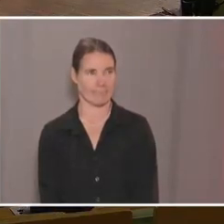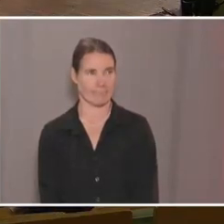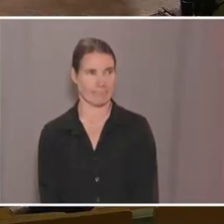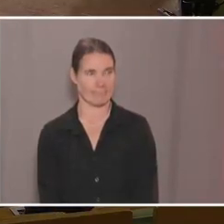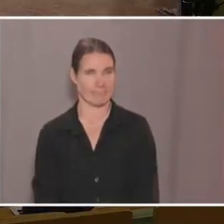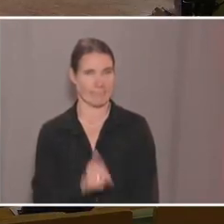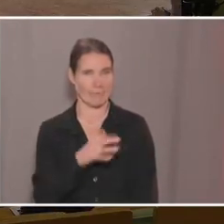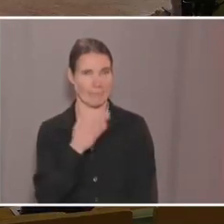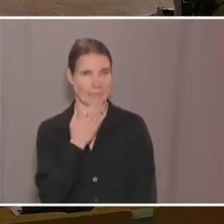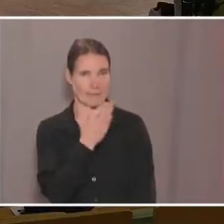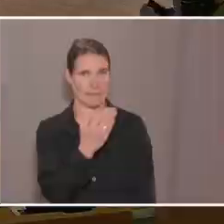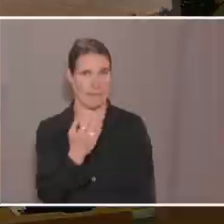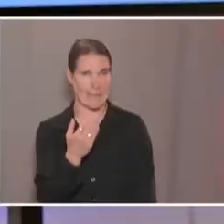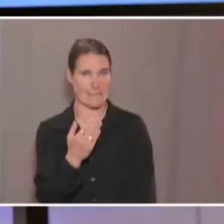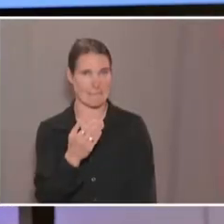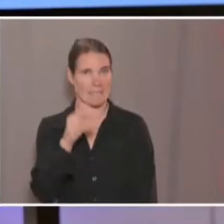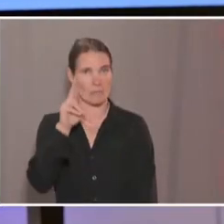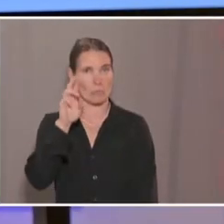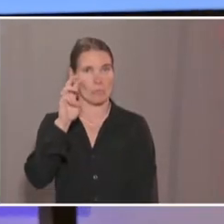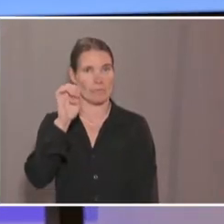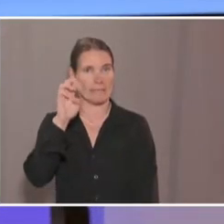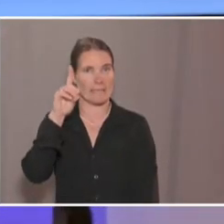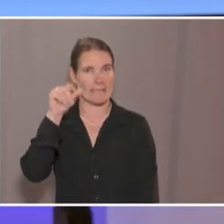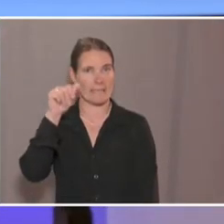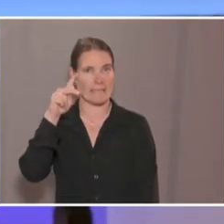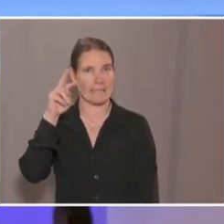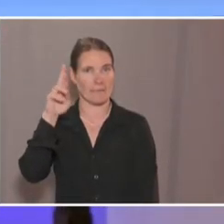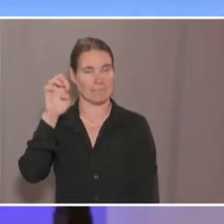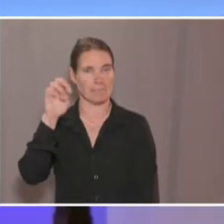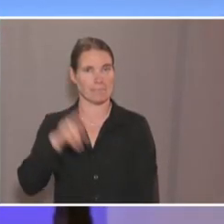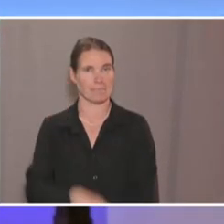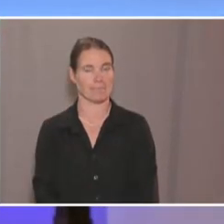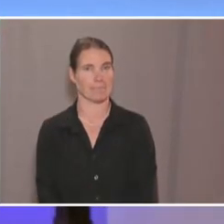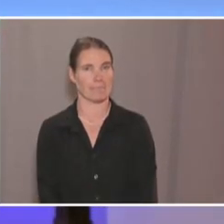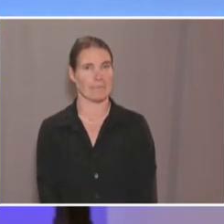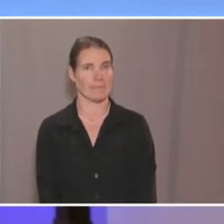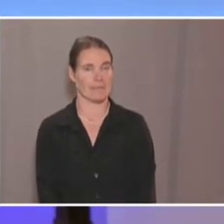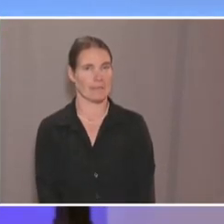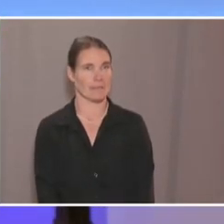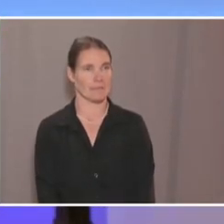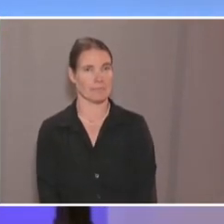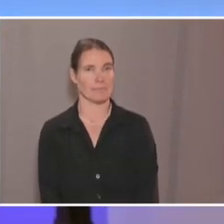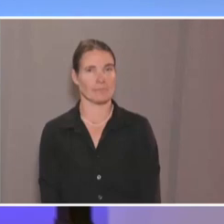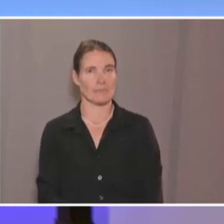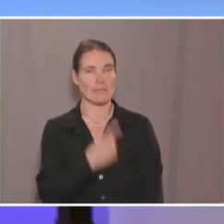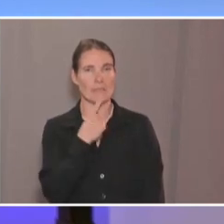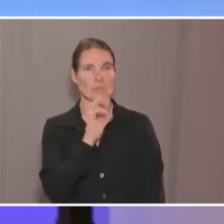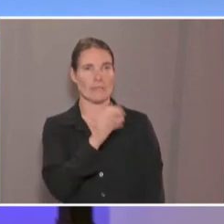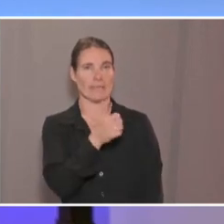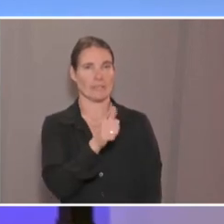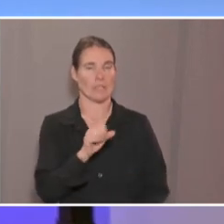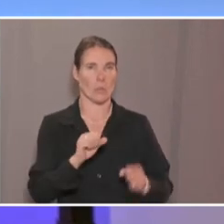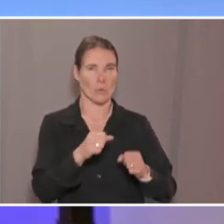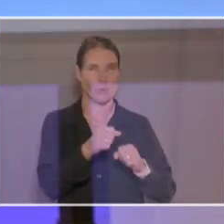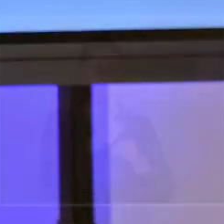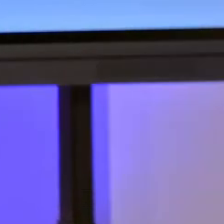Ja, vielen Dank an Uwe Danker, Marie-Therese Marx, Melanie Oertel, Jan Weizmann und Lea Zeitler für diese Einschätzung des